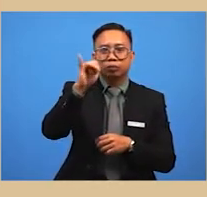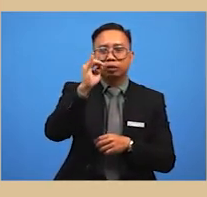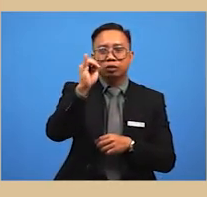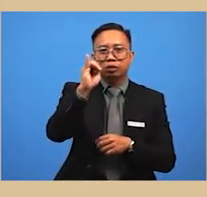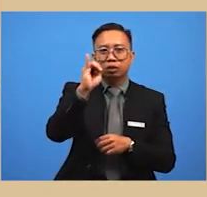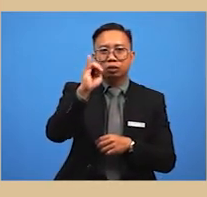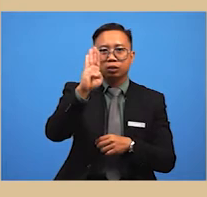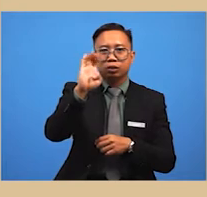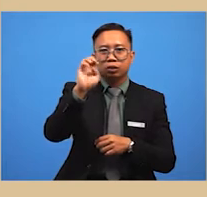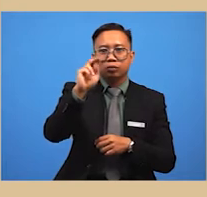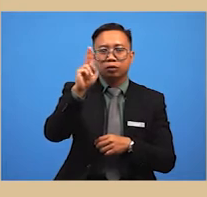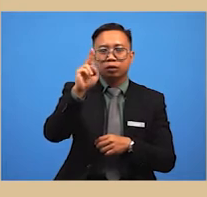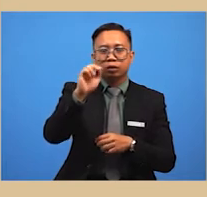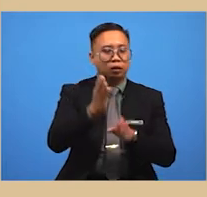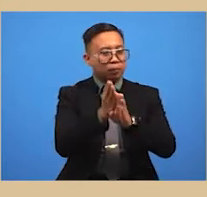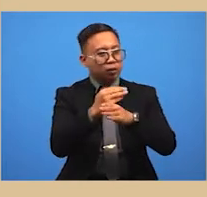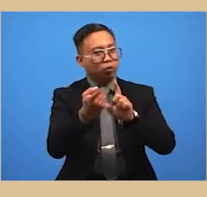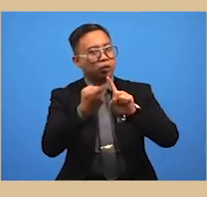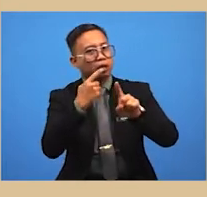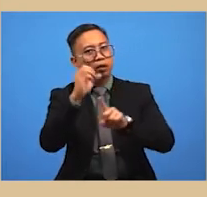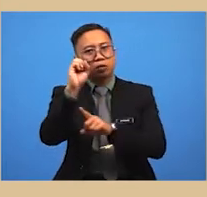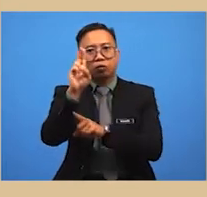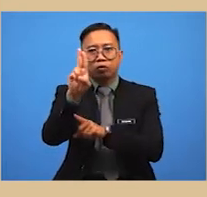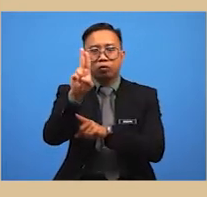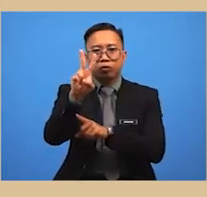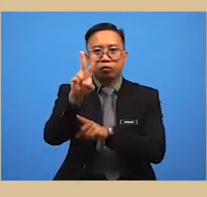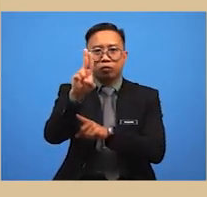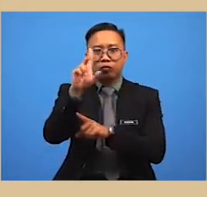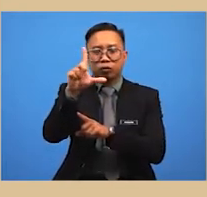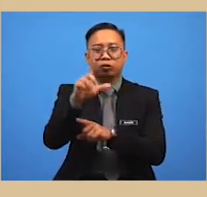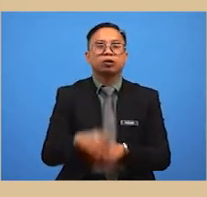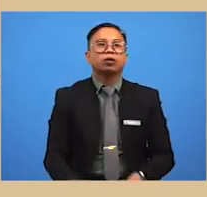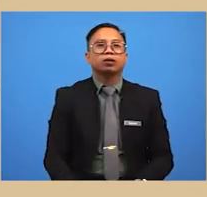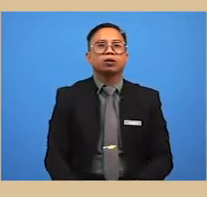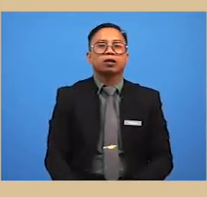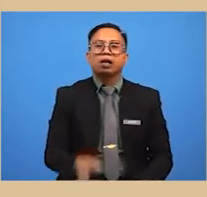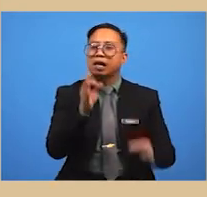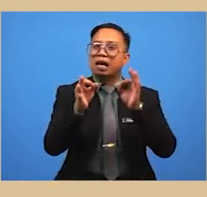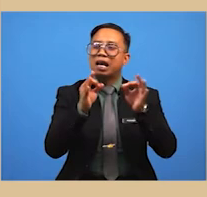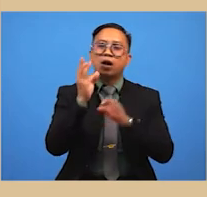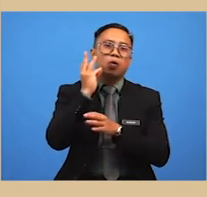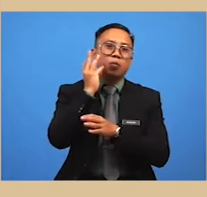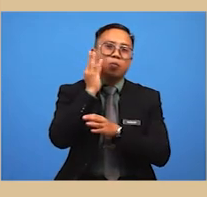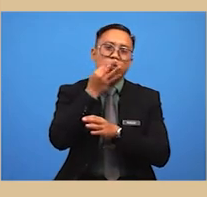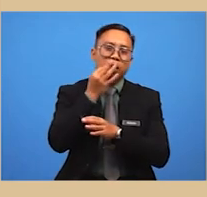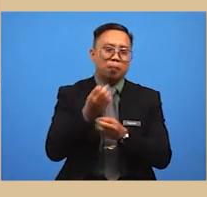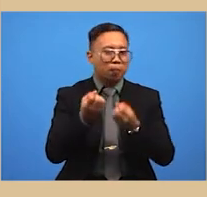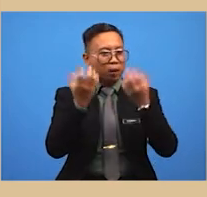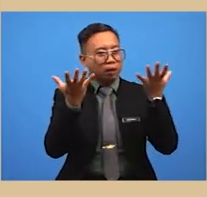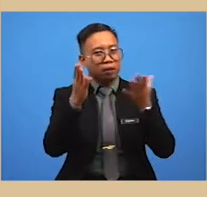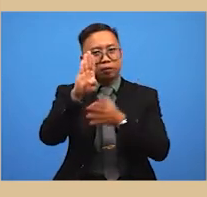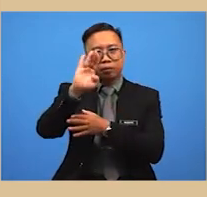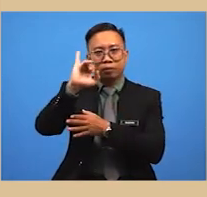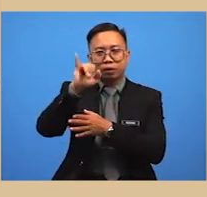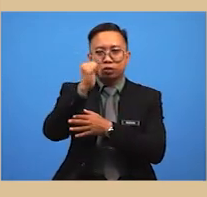benih terbentuk daripada satu ovul. Sekiranya buah tersebut mempunyai